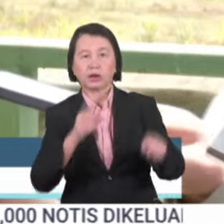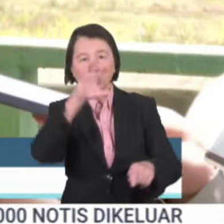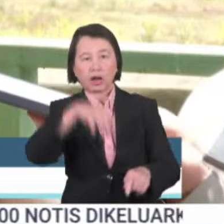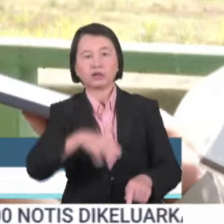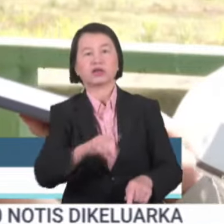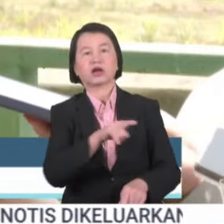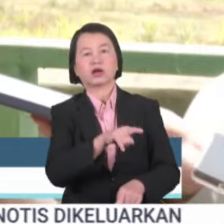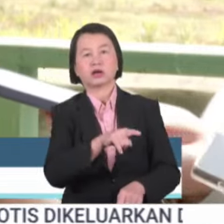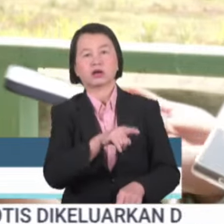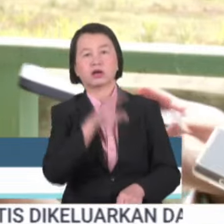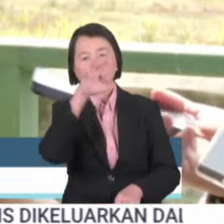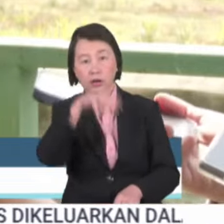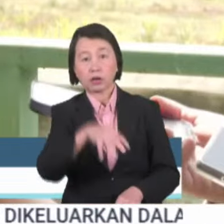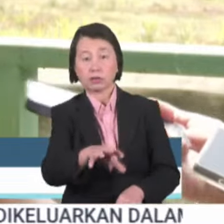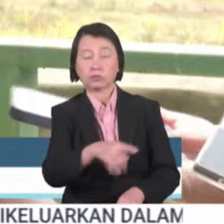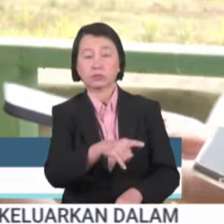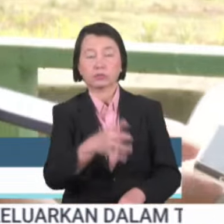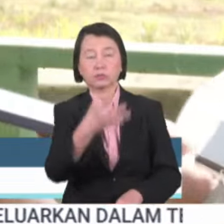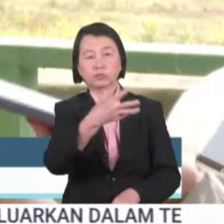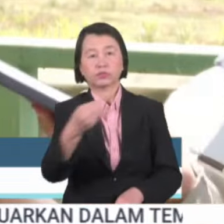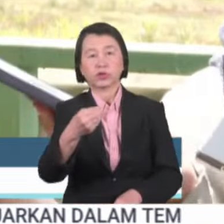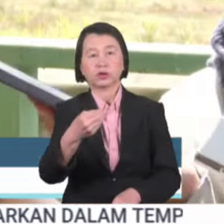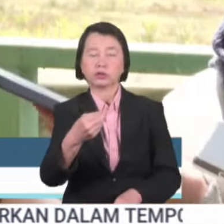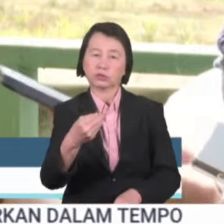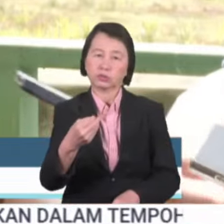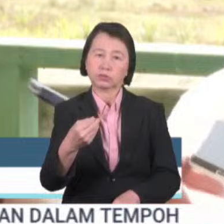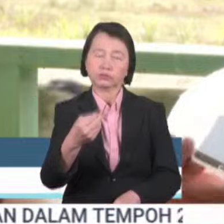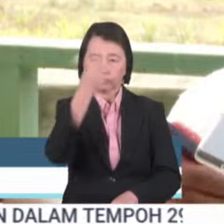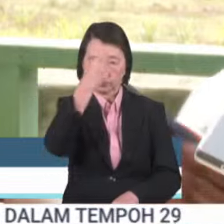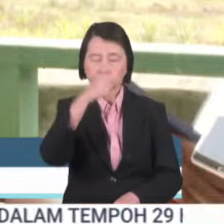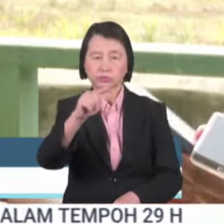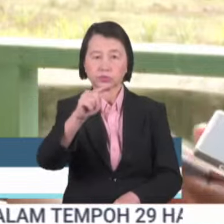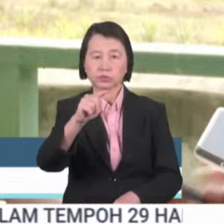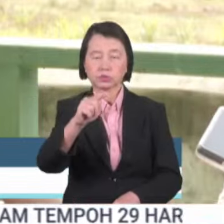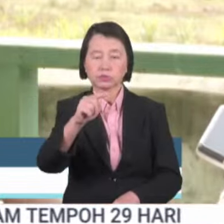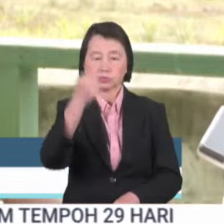ruji lah untuk gajah ni dan juga untuk